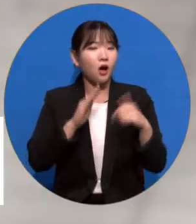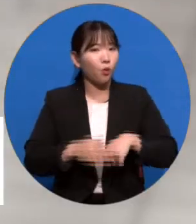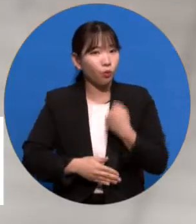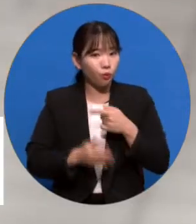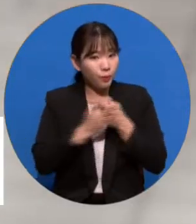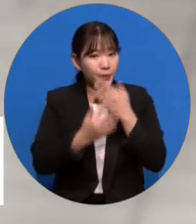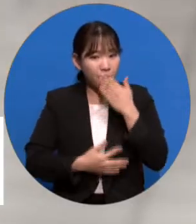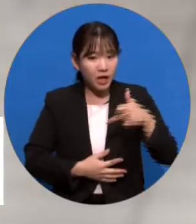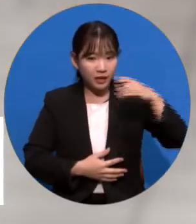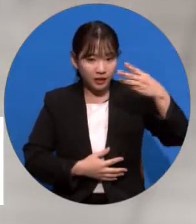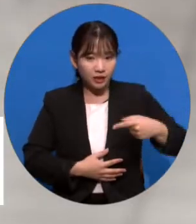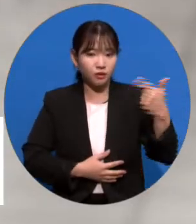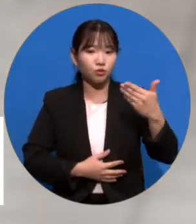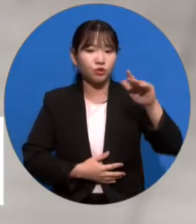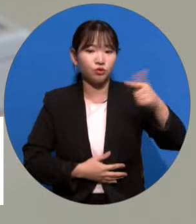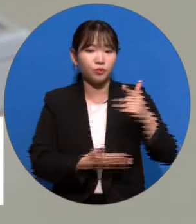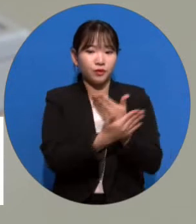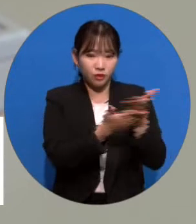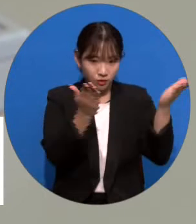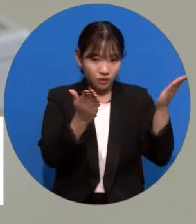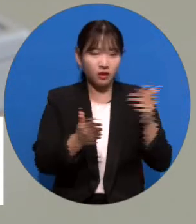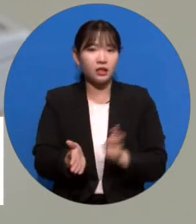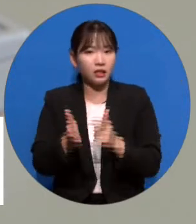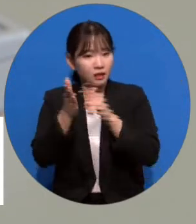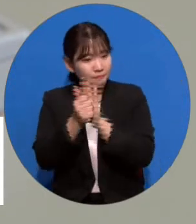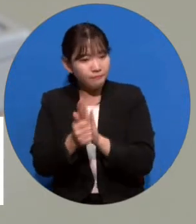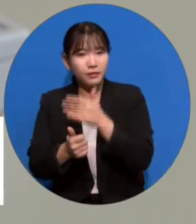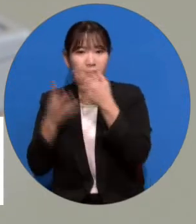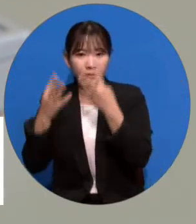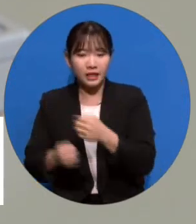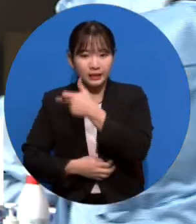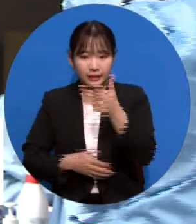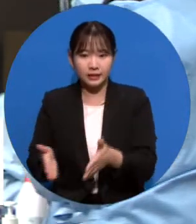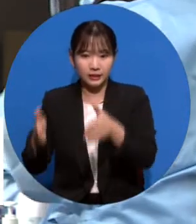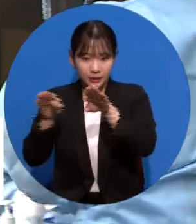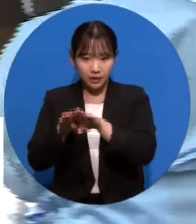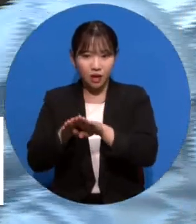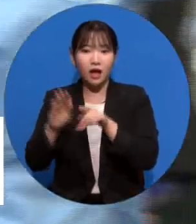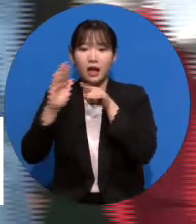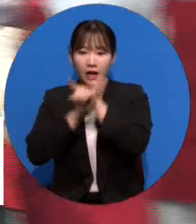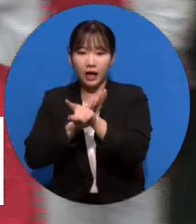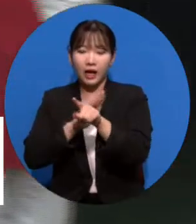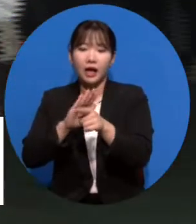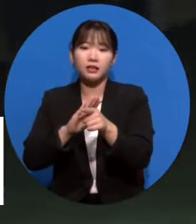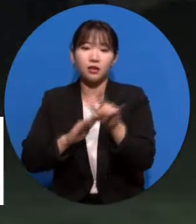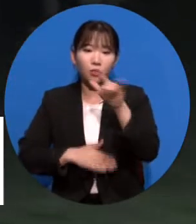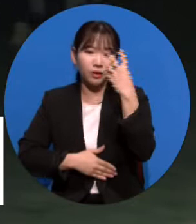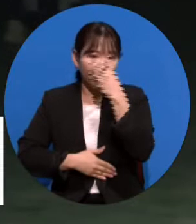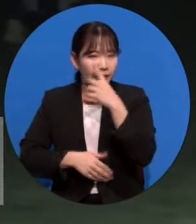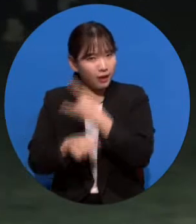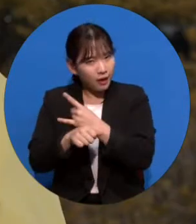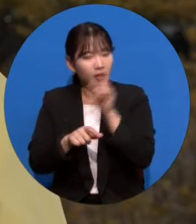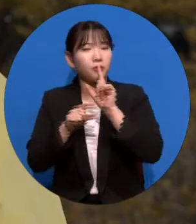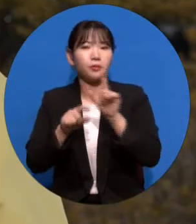자가진단키트 9,600여 개를 배부했고 긴급 보육률이 높은 대규모 시설은 방문 선제 검사까지 검토하고